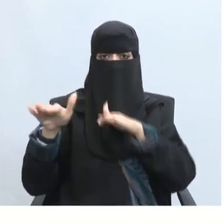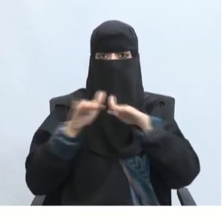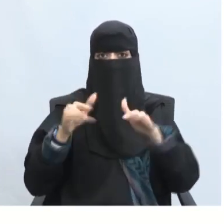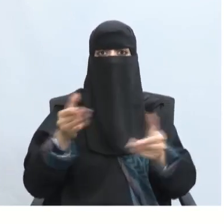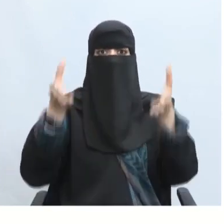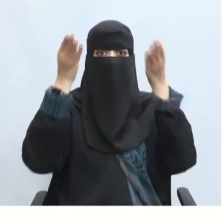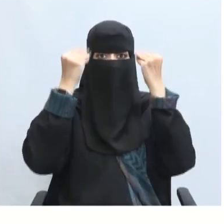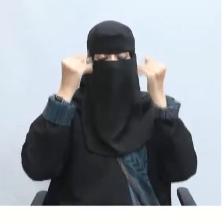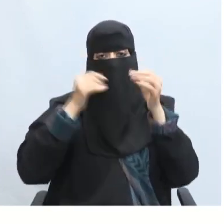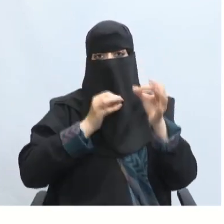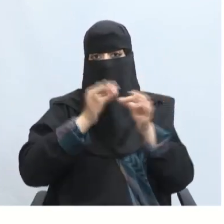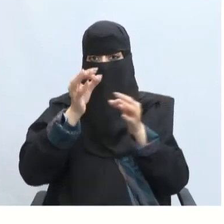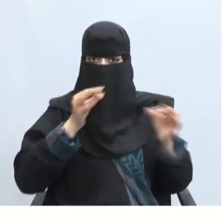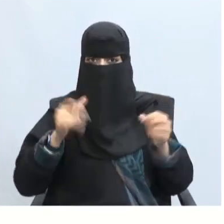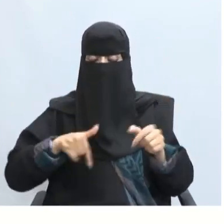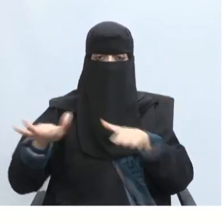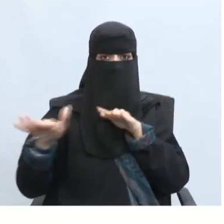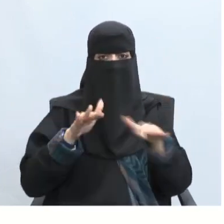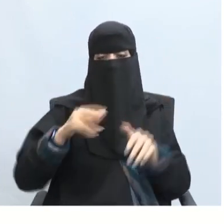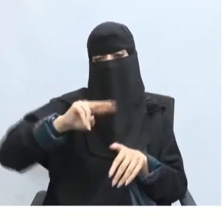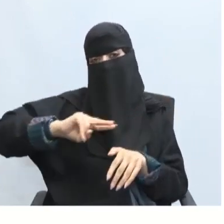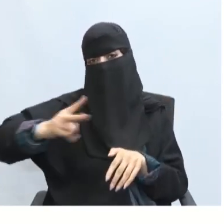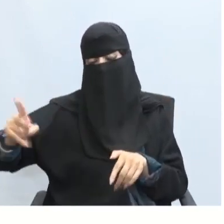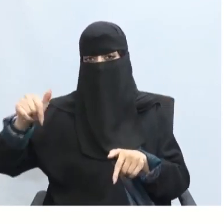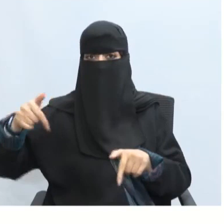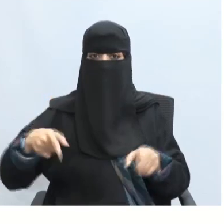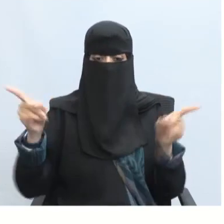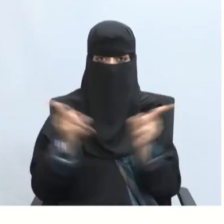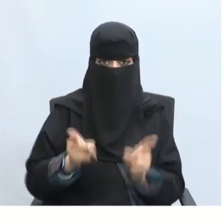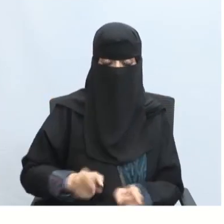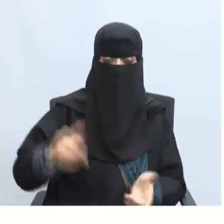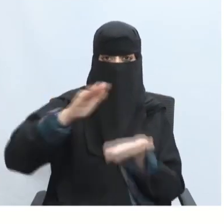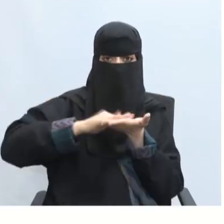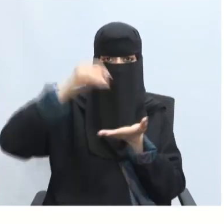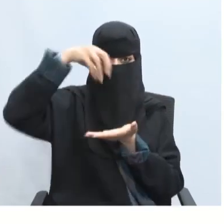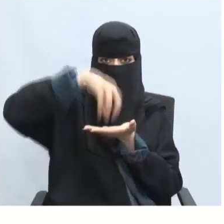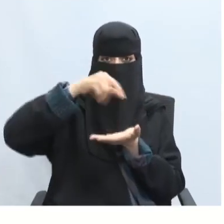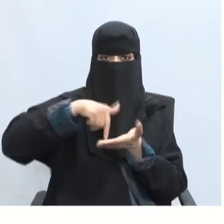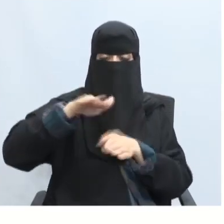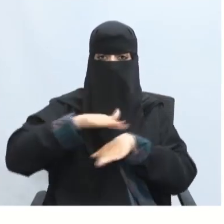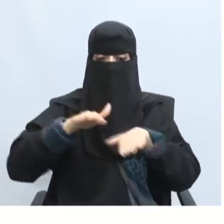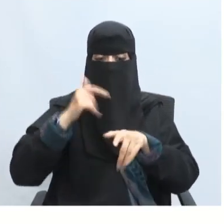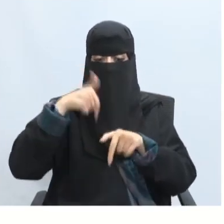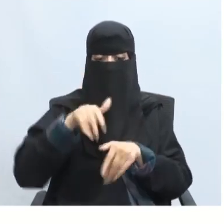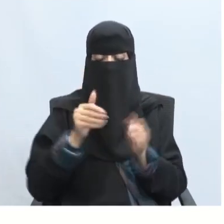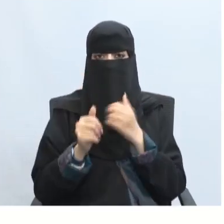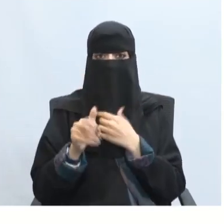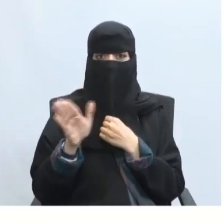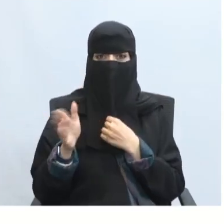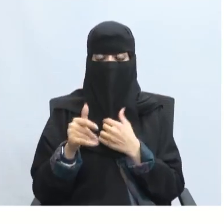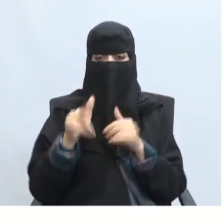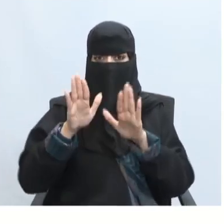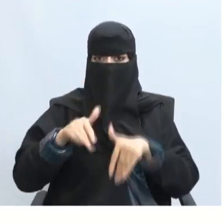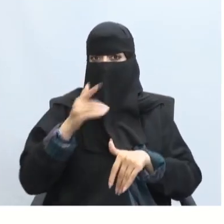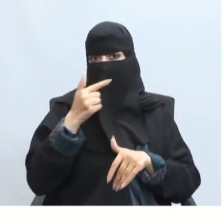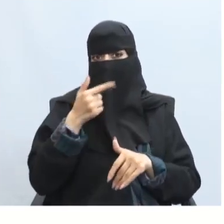بيانات مخططات زلزاليه عديده لتحديد موقع المركز السطحي للزلزال